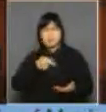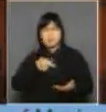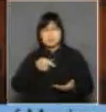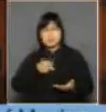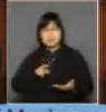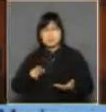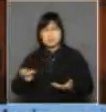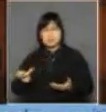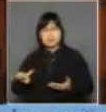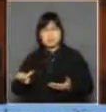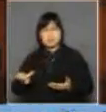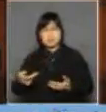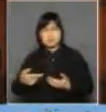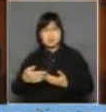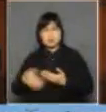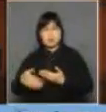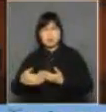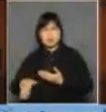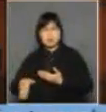搞外围啊，